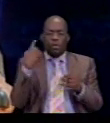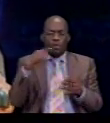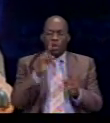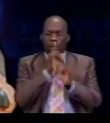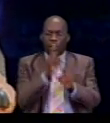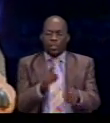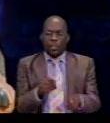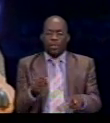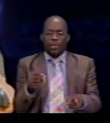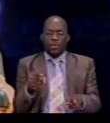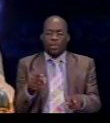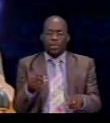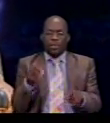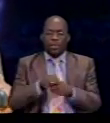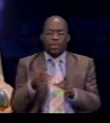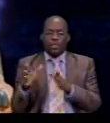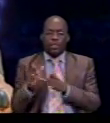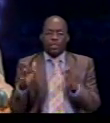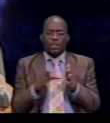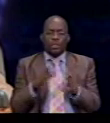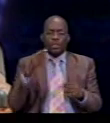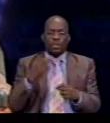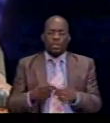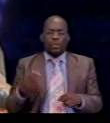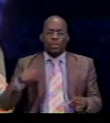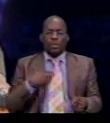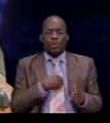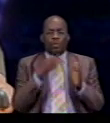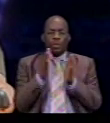prié. In Jesus' name we pray. Amen. Amen.